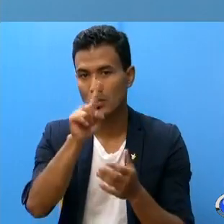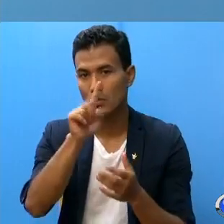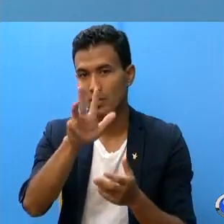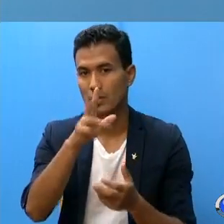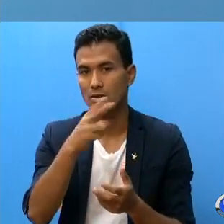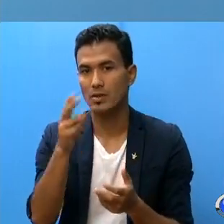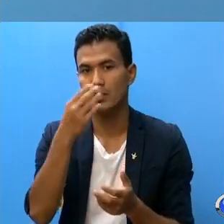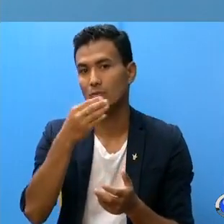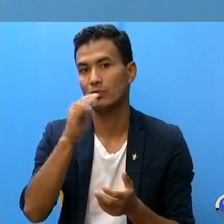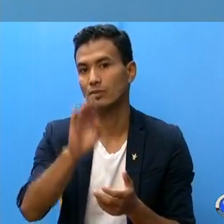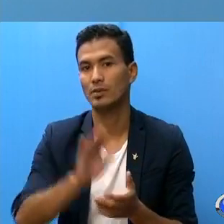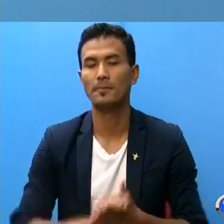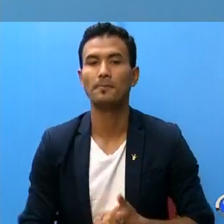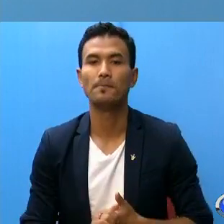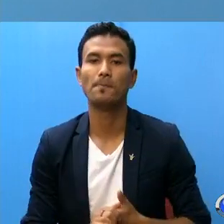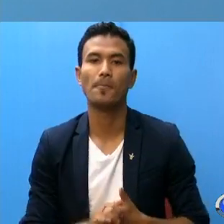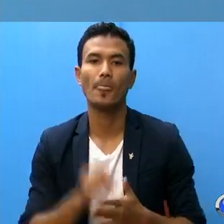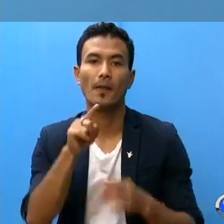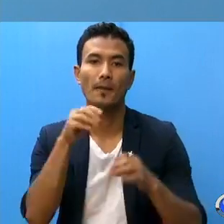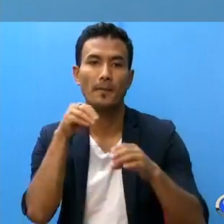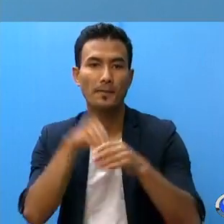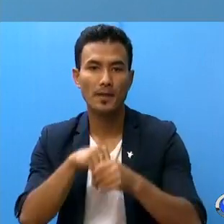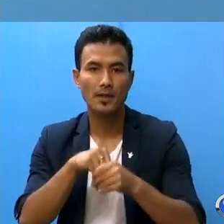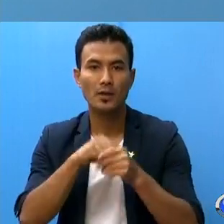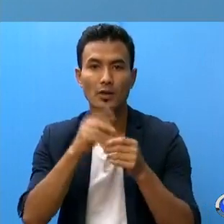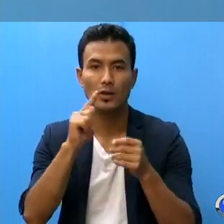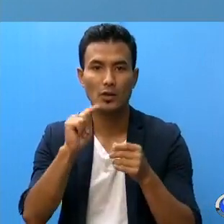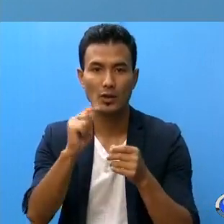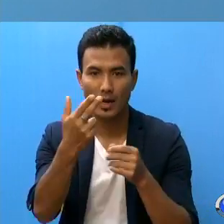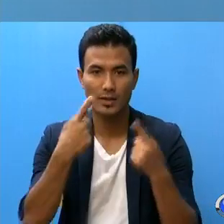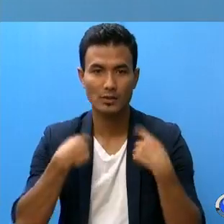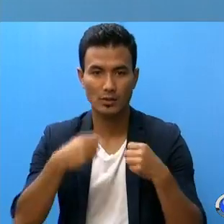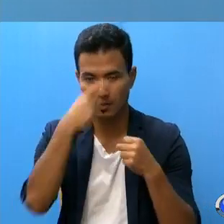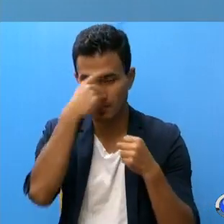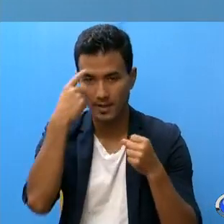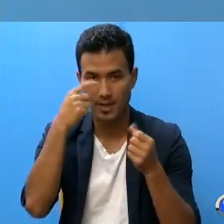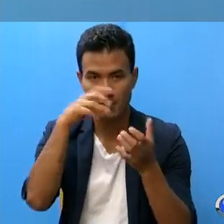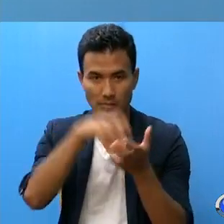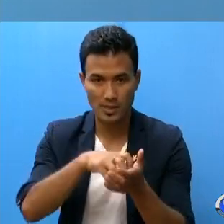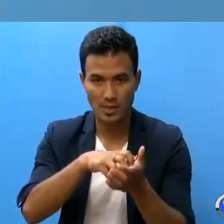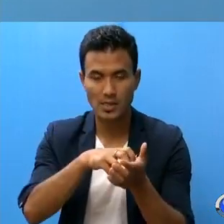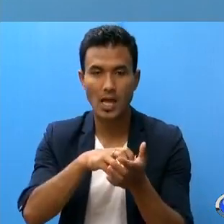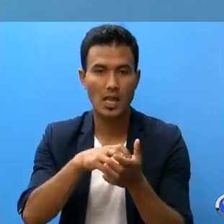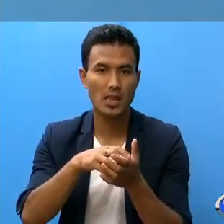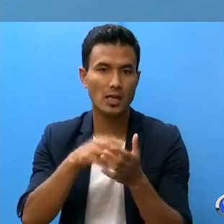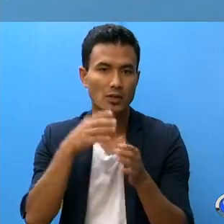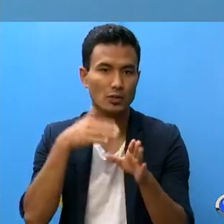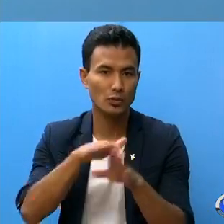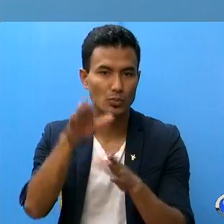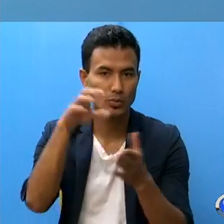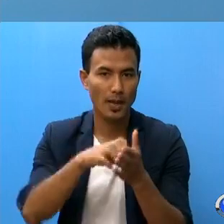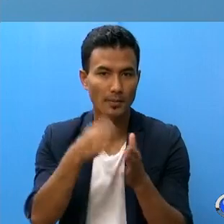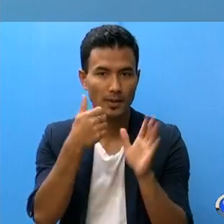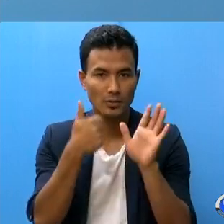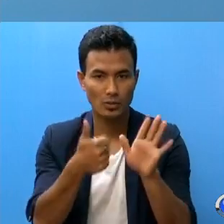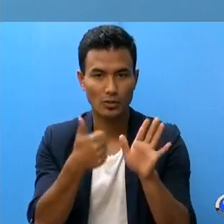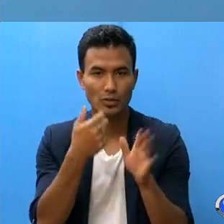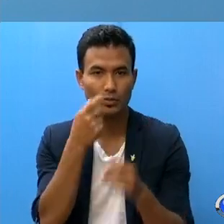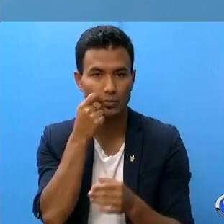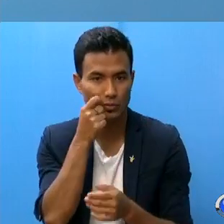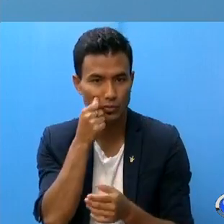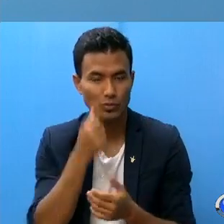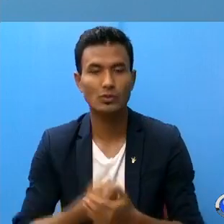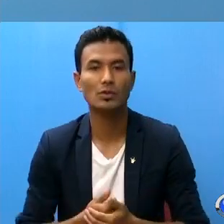जना हुन्यूंच तेस मद्दे कोडाली स्वास्त विज्यान प्रतिस्ठान जूम्ला बाट छा पुरूस